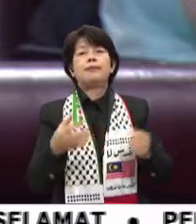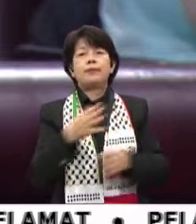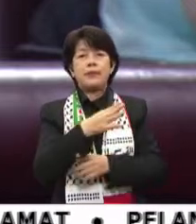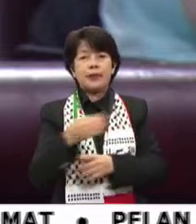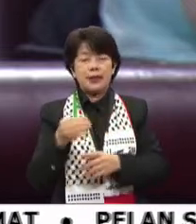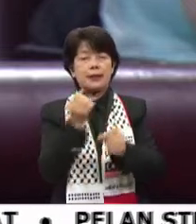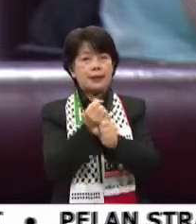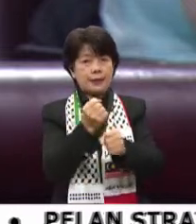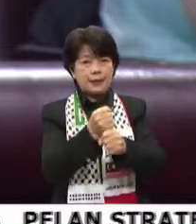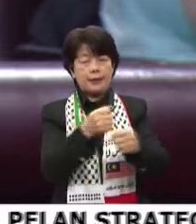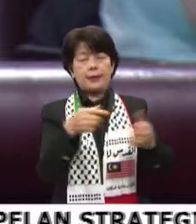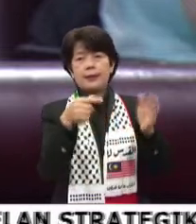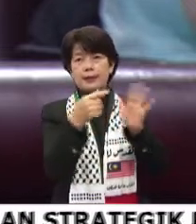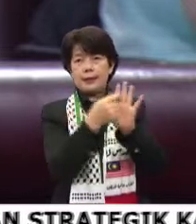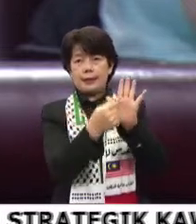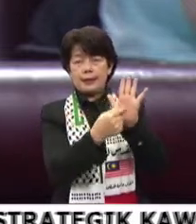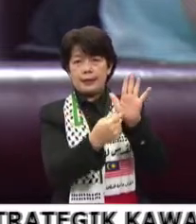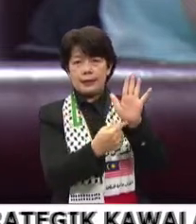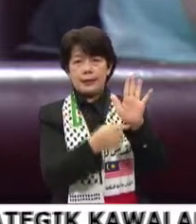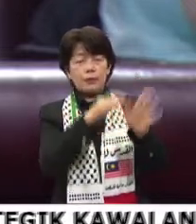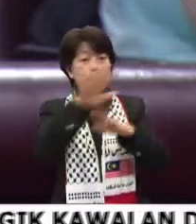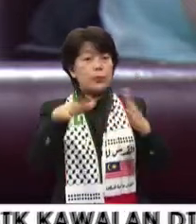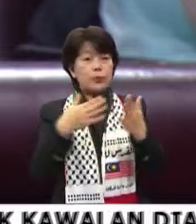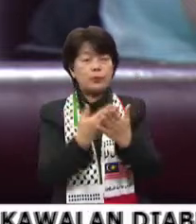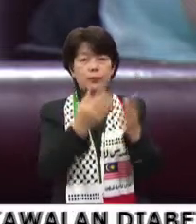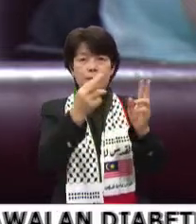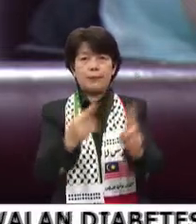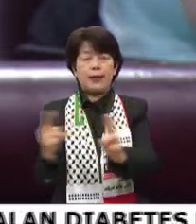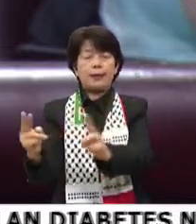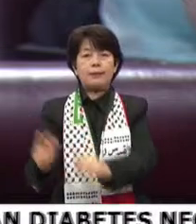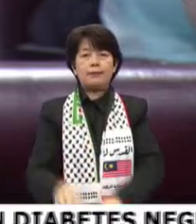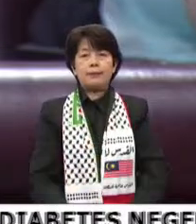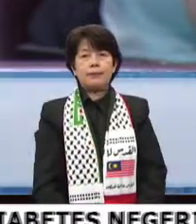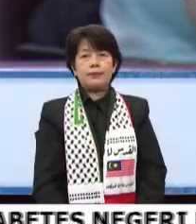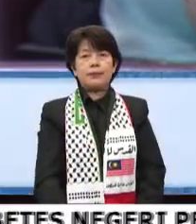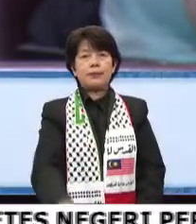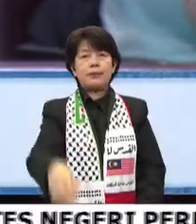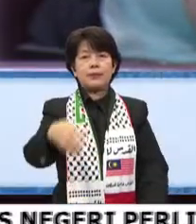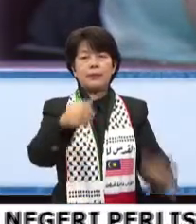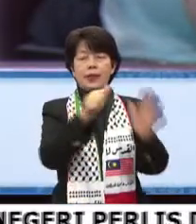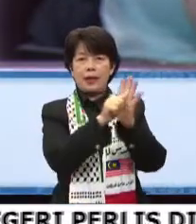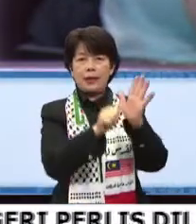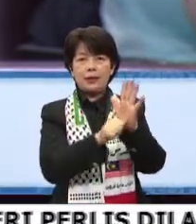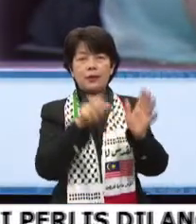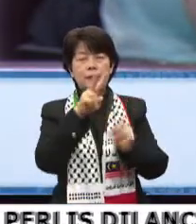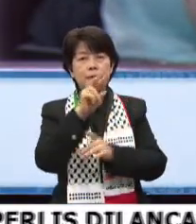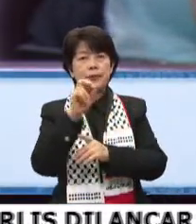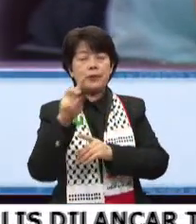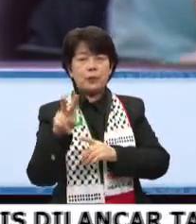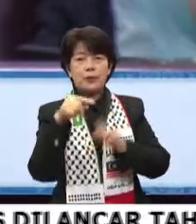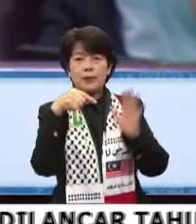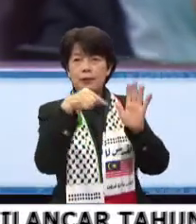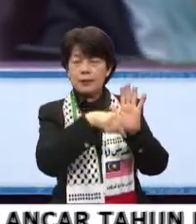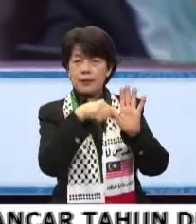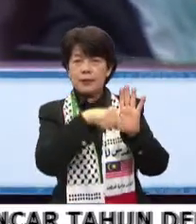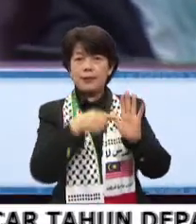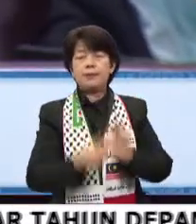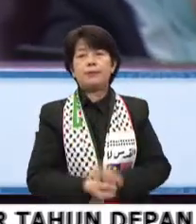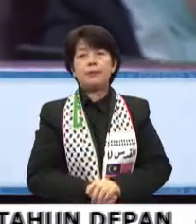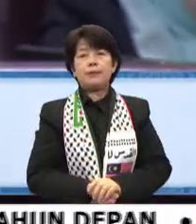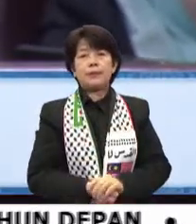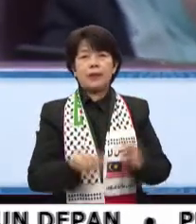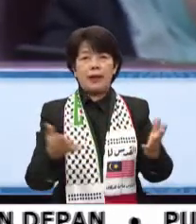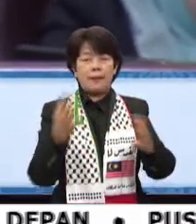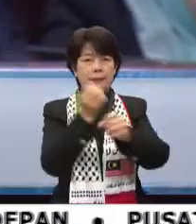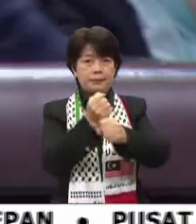sekerja di bawah kementian sumber manusia akta 262 ini merupakan undang-undang buruh utama